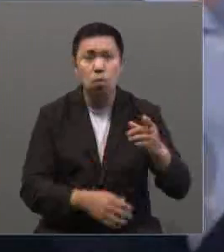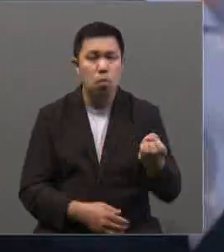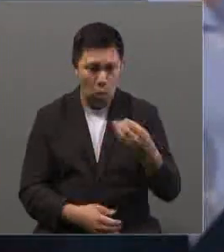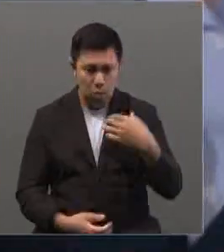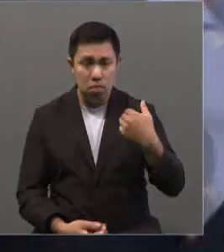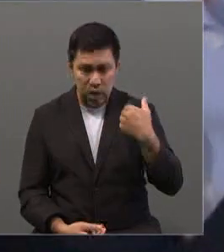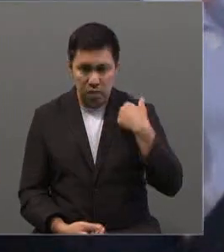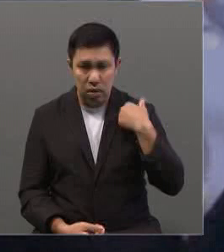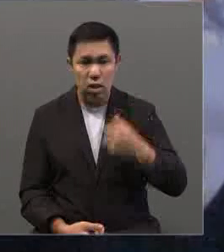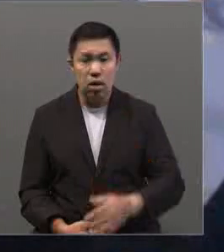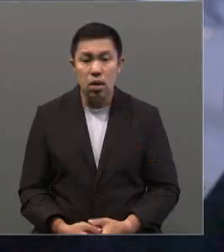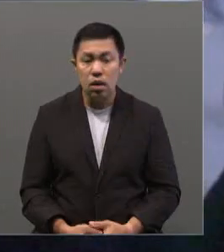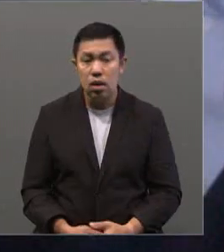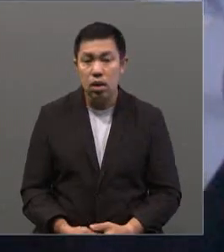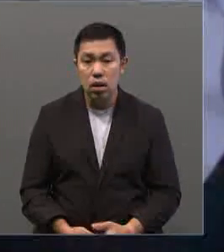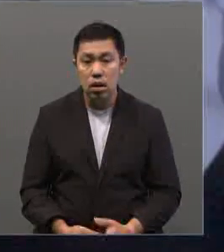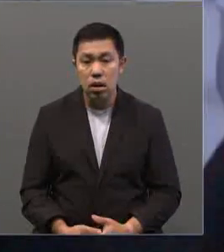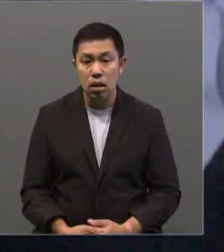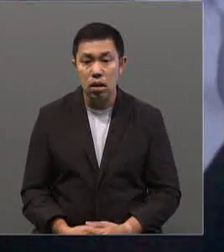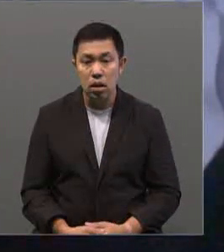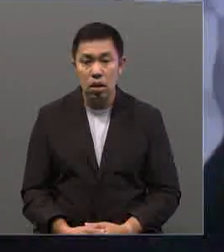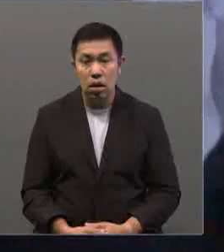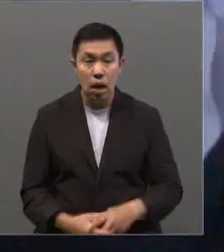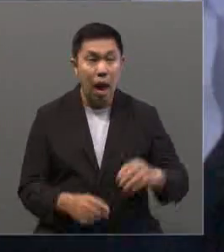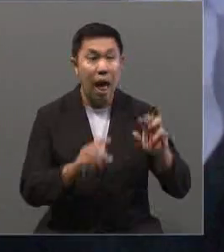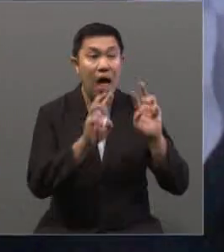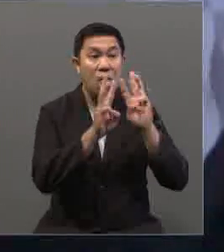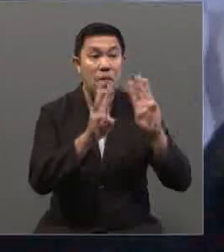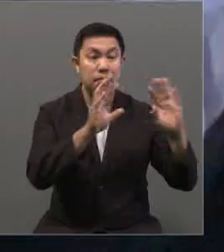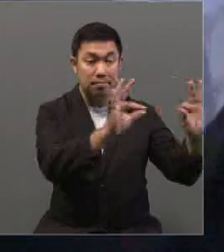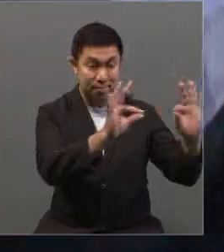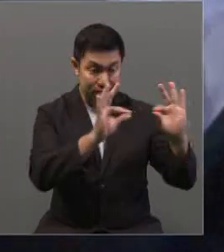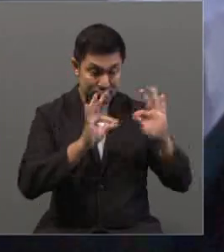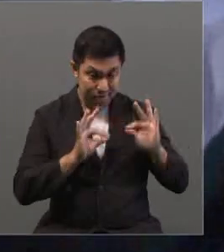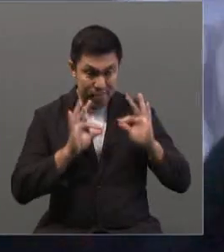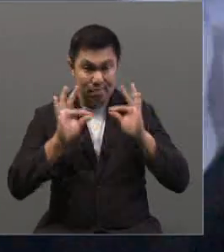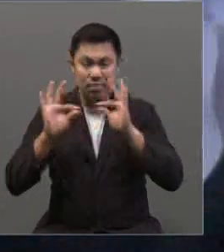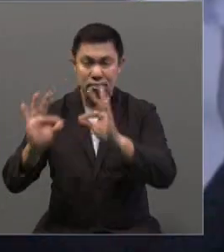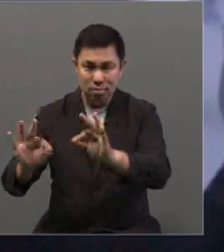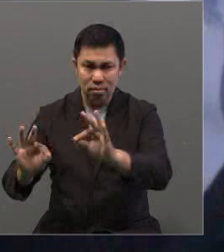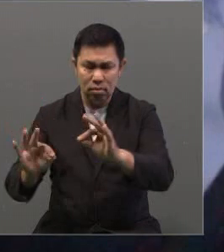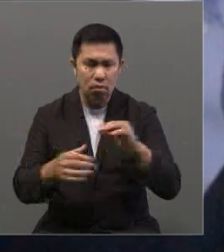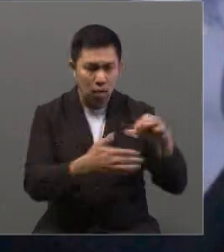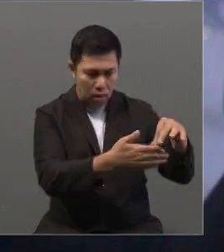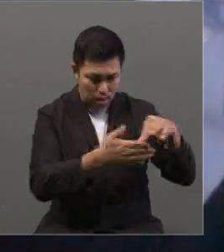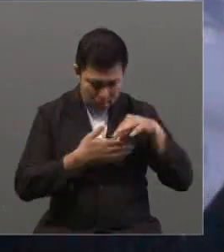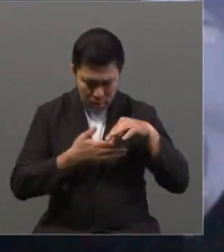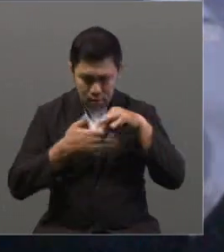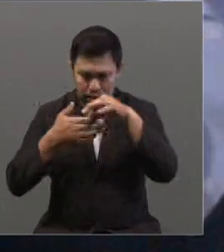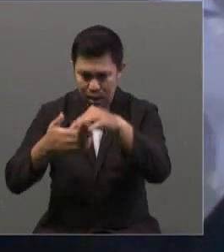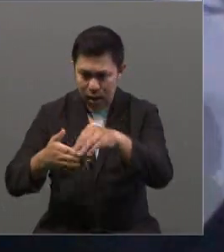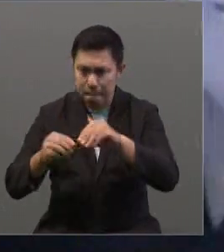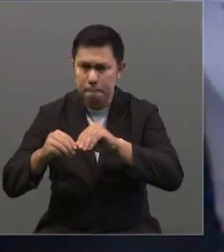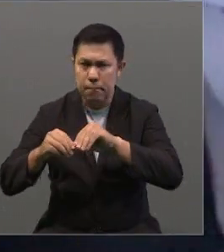องบอกอยู่แล้วเพราะว่าอย่างนี้นะครับคือลิงก์เนี่ยที่ส่งให้กันเนี่ยมันเป็นการส่งลิงก์ให้ต่อใช่ไหมให้คนหนึ่งโอกาสที่ลิงก์